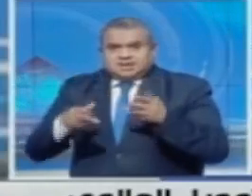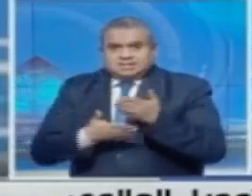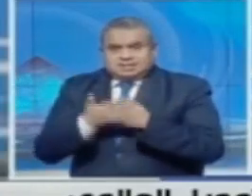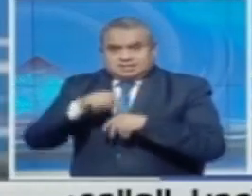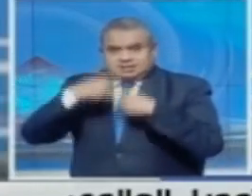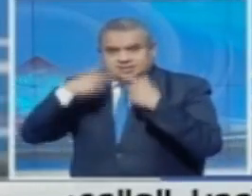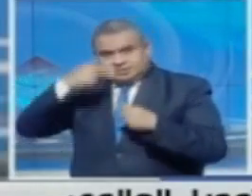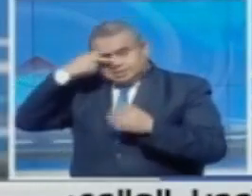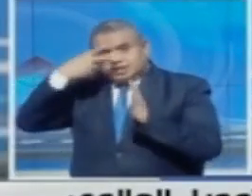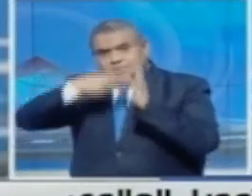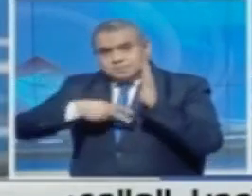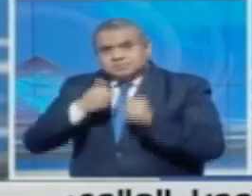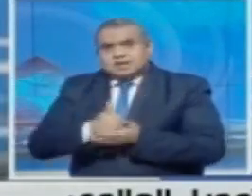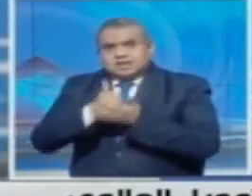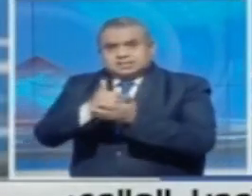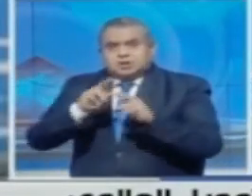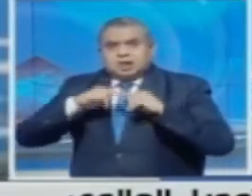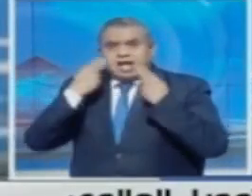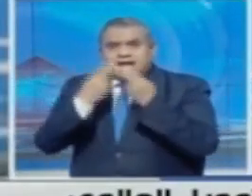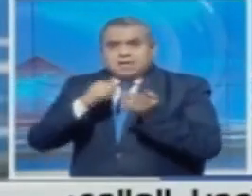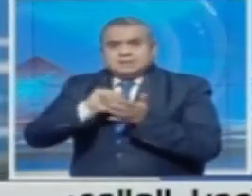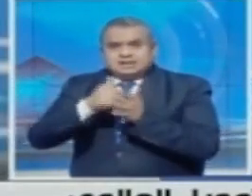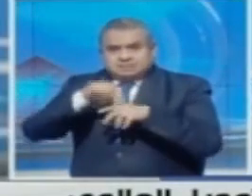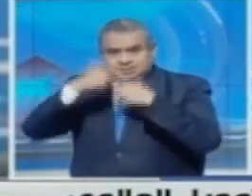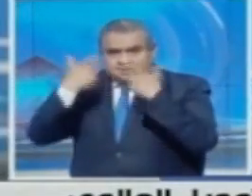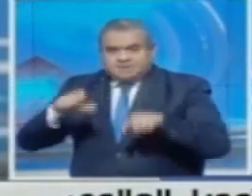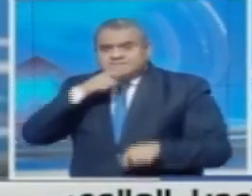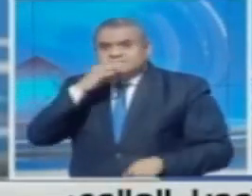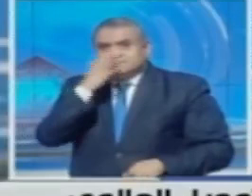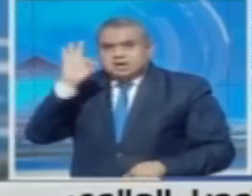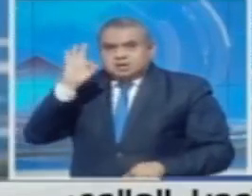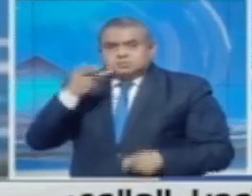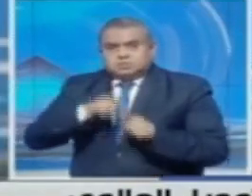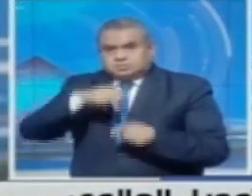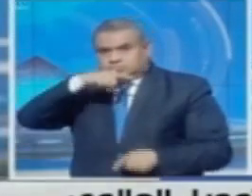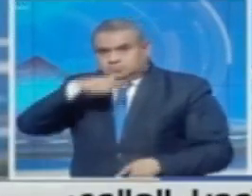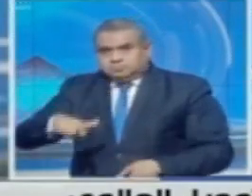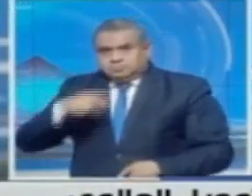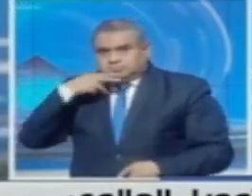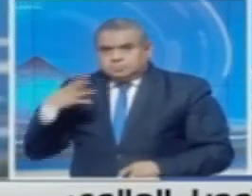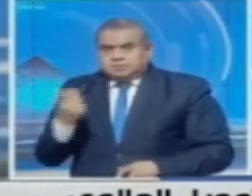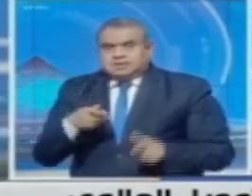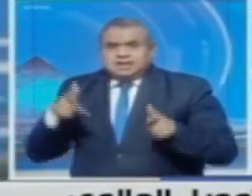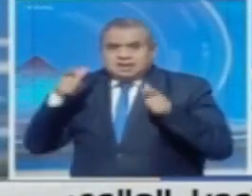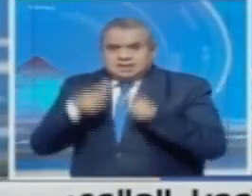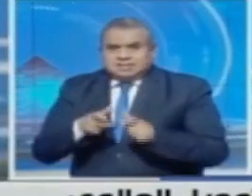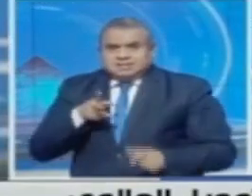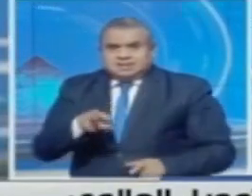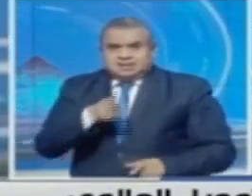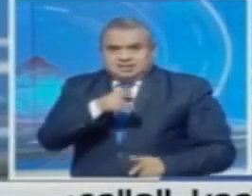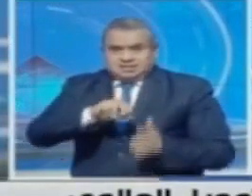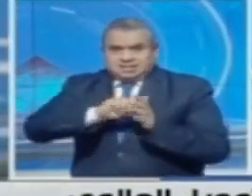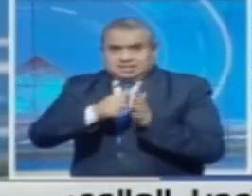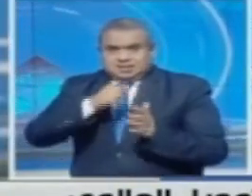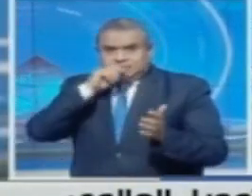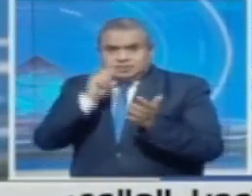لقمة ميثاق التمويل العالمي الجديد بالعاصمة الفرنسية باريس، وفي كلمته خلال الجلسة